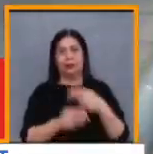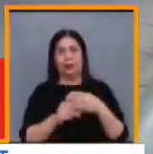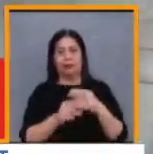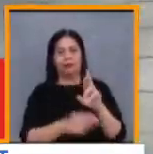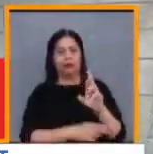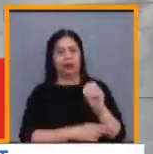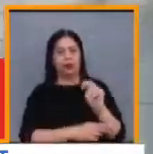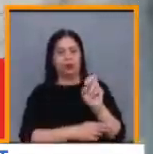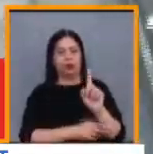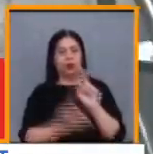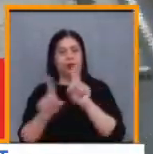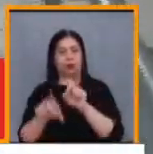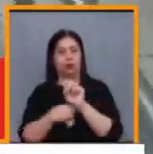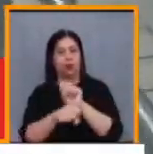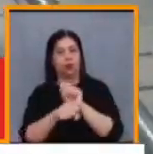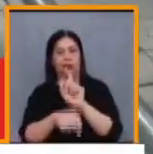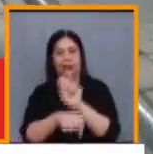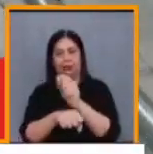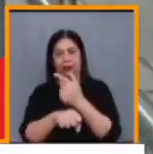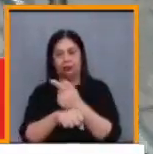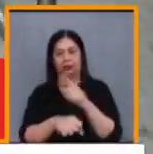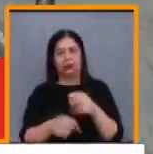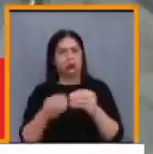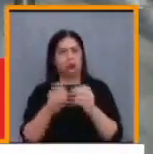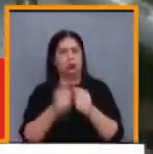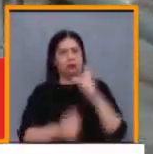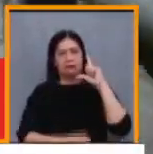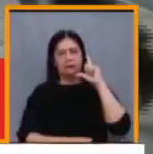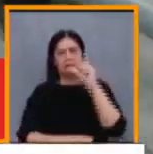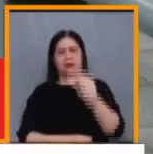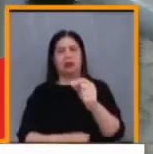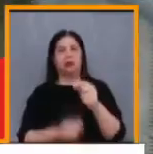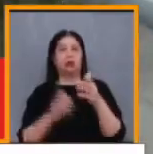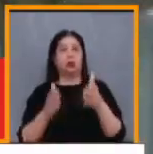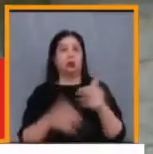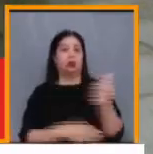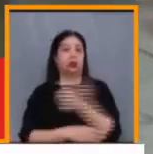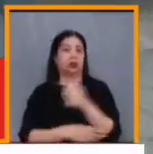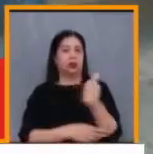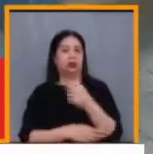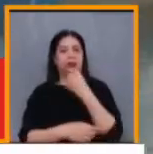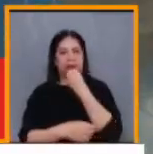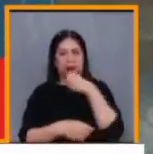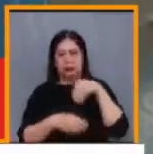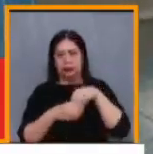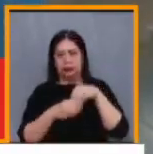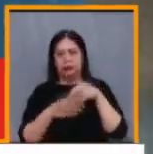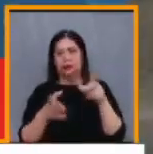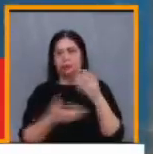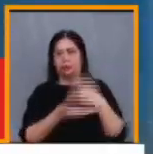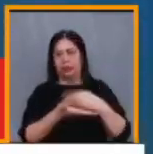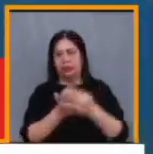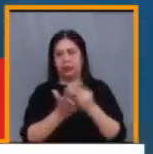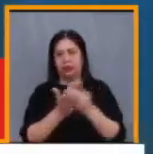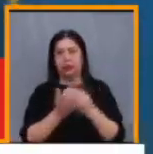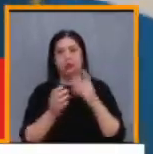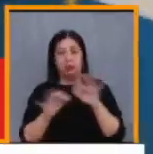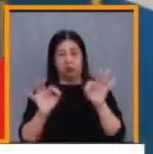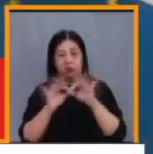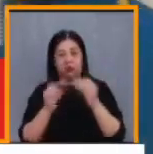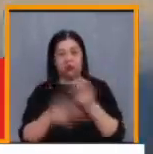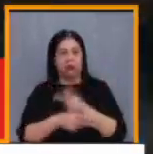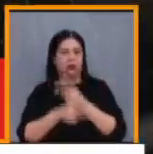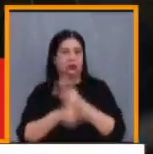Taguig. Ito raw kasi ang pinakamabilis na transportasyon na pasok din sa kanyang budget. Mas mag-iingat na lang daw siya lalo tumataas na naman ang